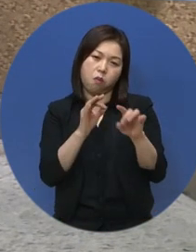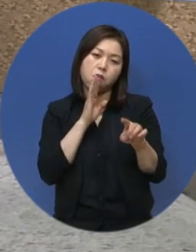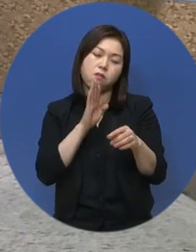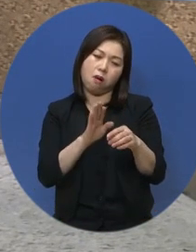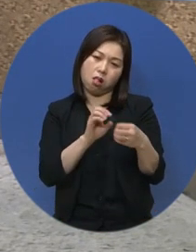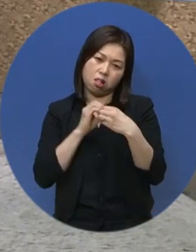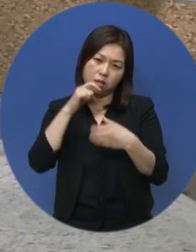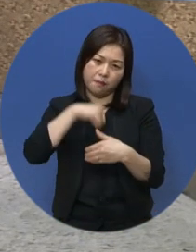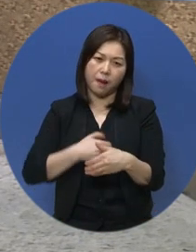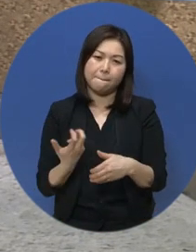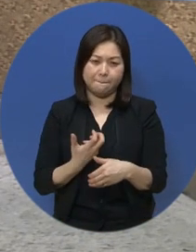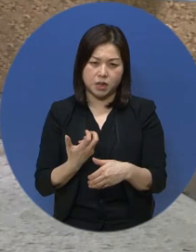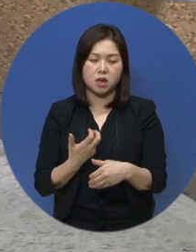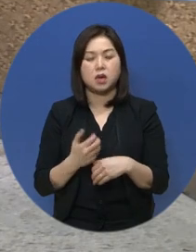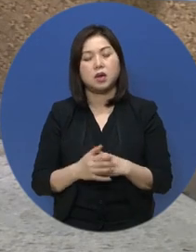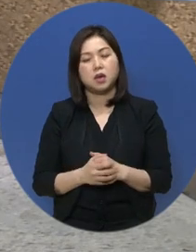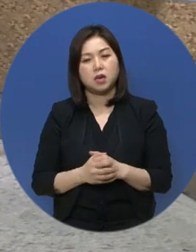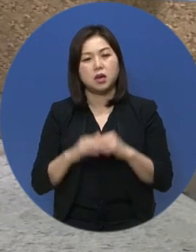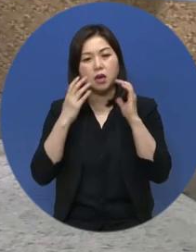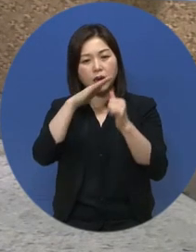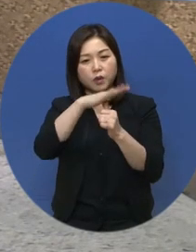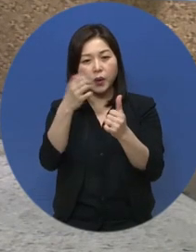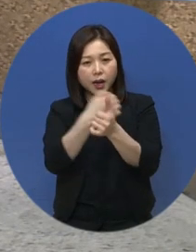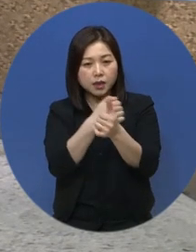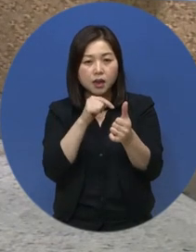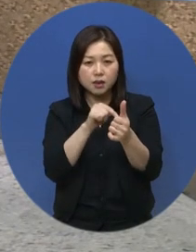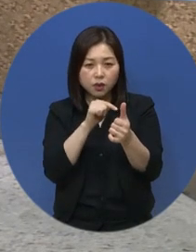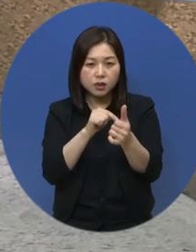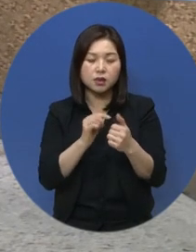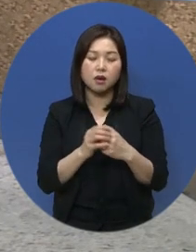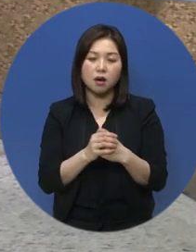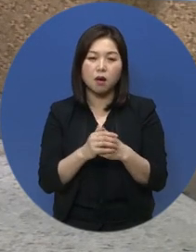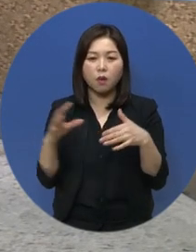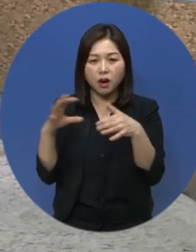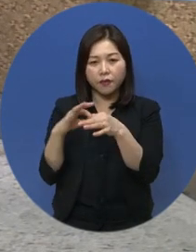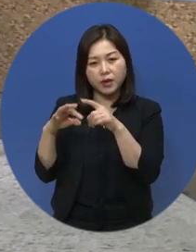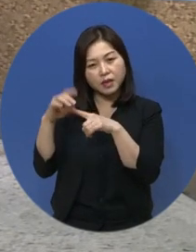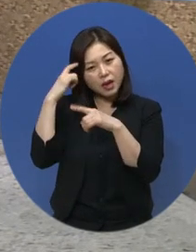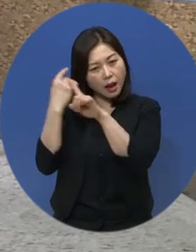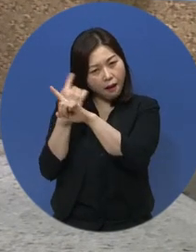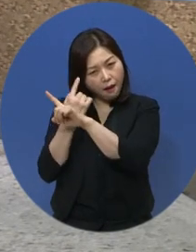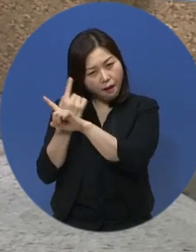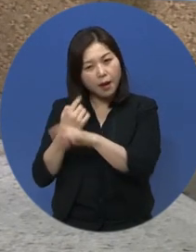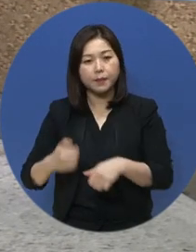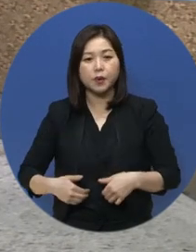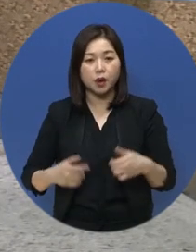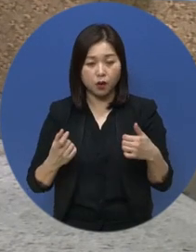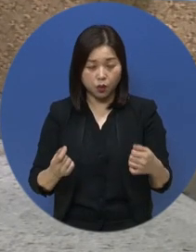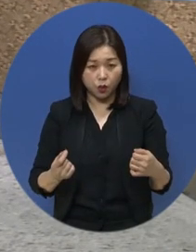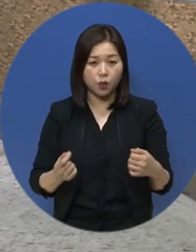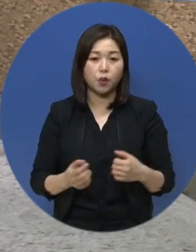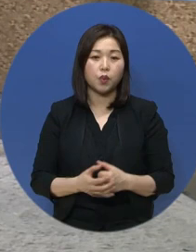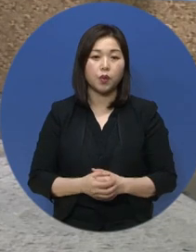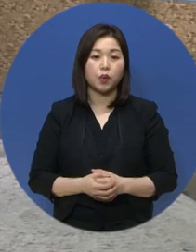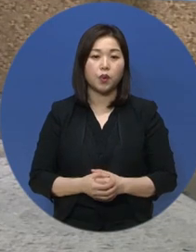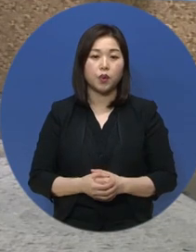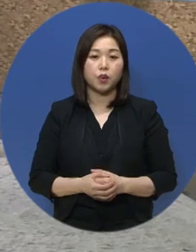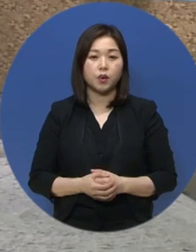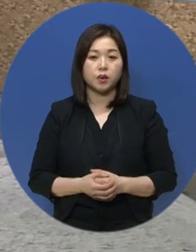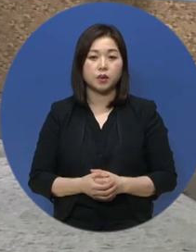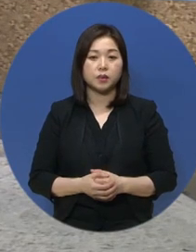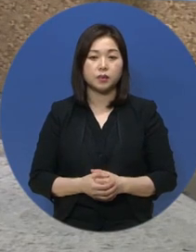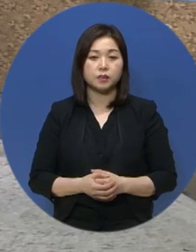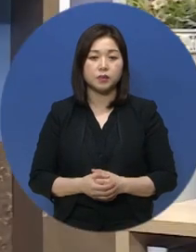이런 아동학대에 대해서 좀 인식 개선도 일어나야 될 것 같고 말씀하신 것처럼 이렇게